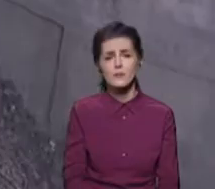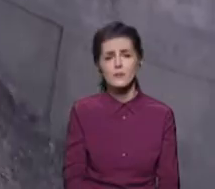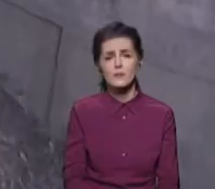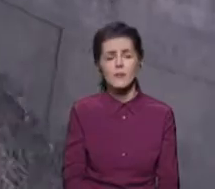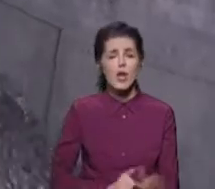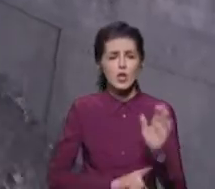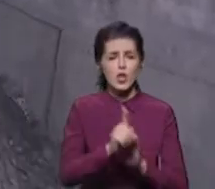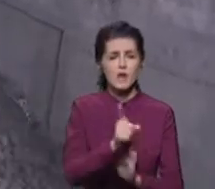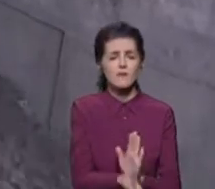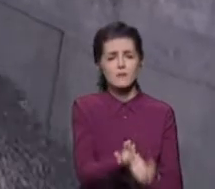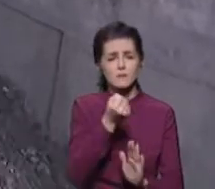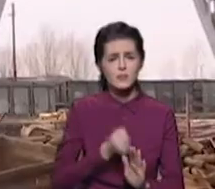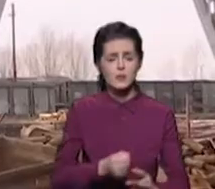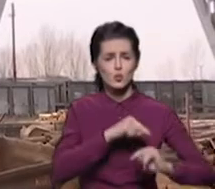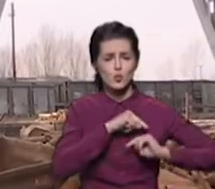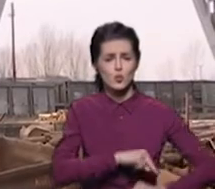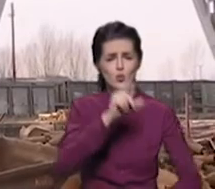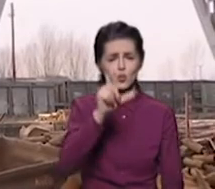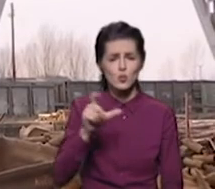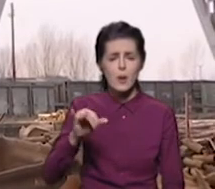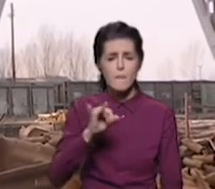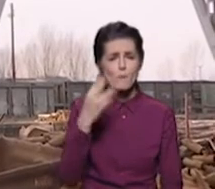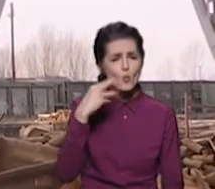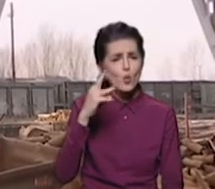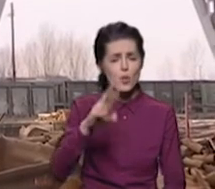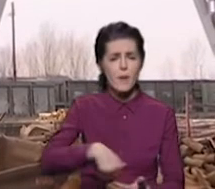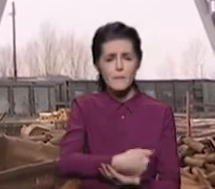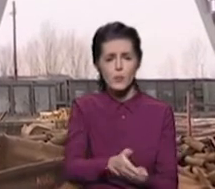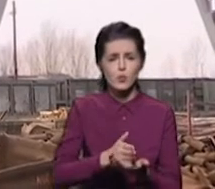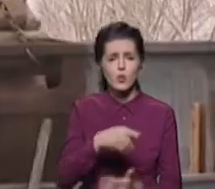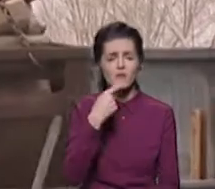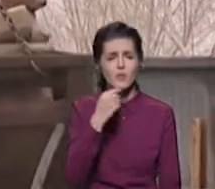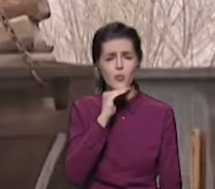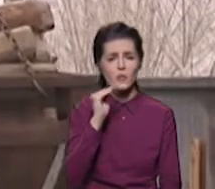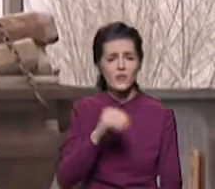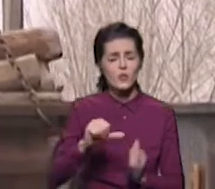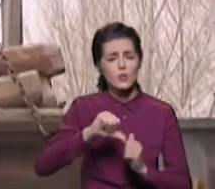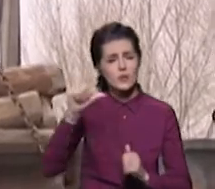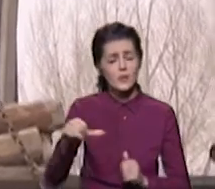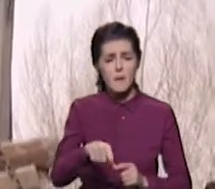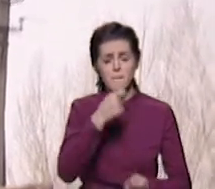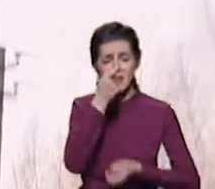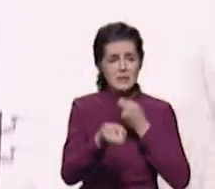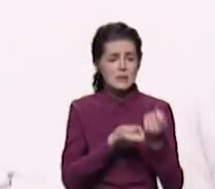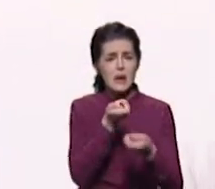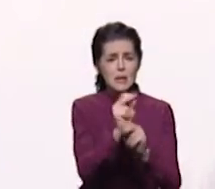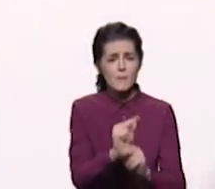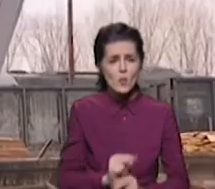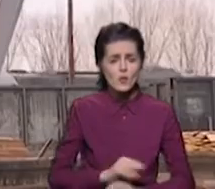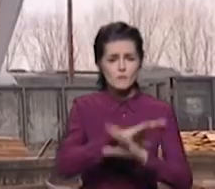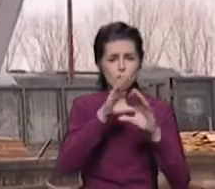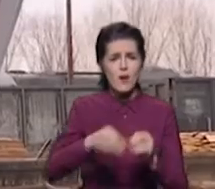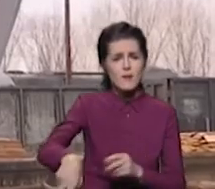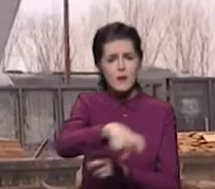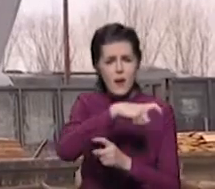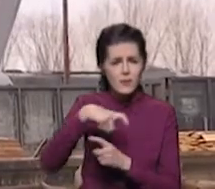Сталий видобуток завдяки праці людей та модернізації обладнання, розповідають фахівці. Зокрема, тут капітально відремонтували копер, козловий